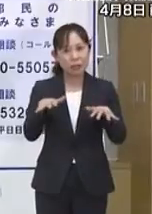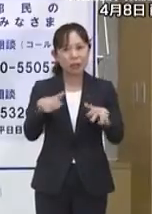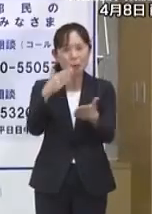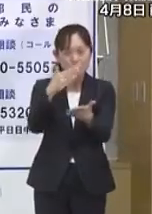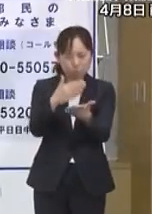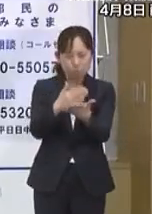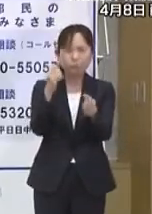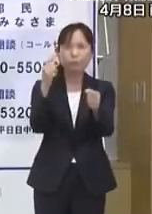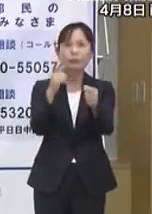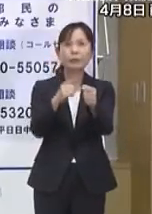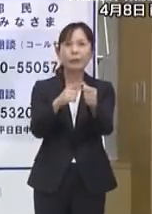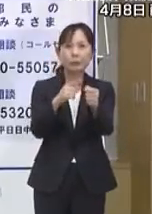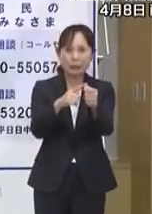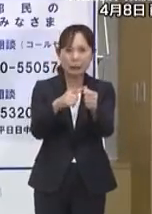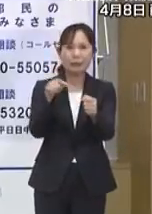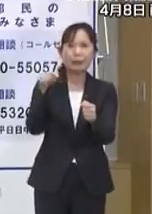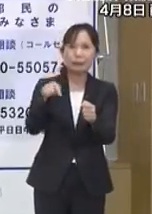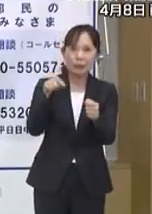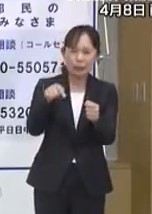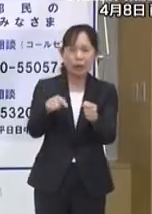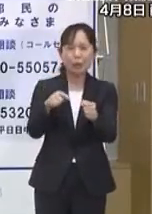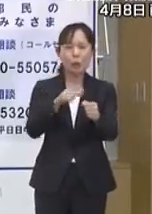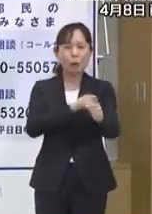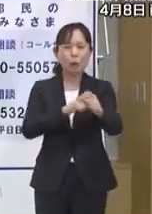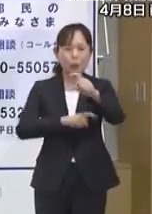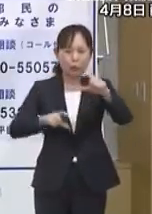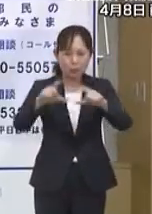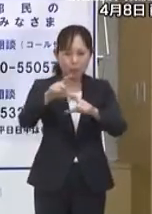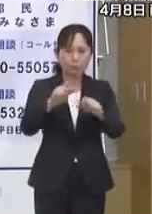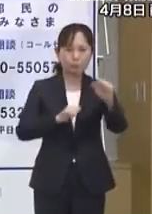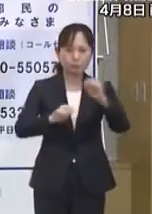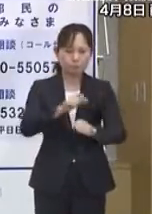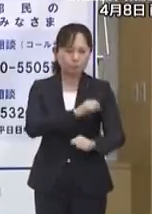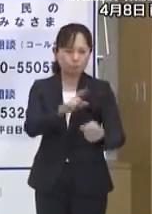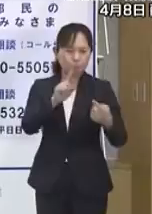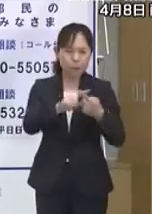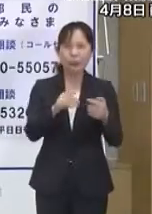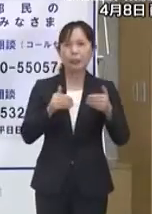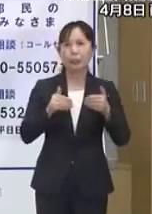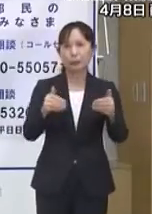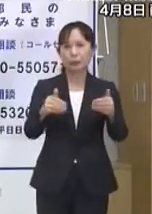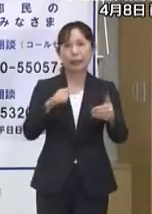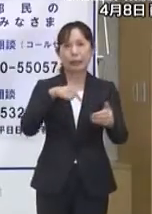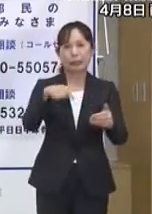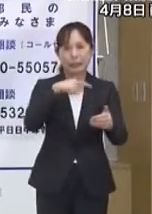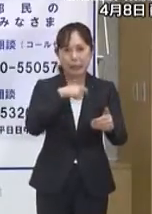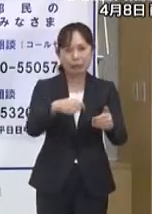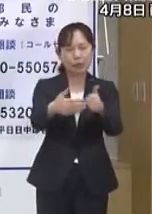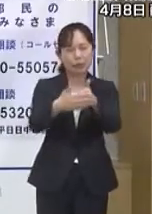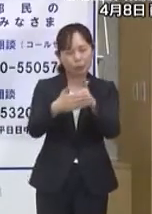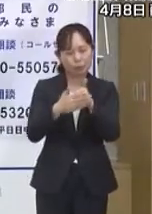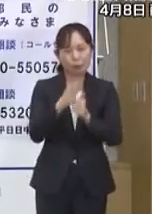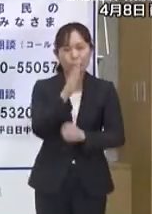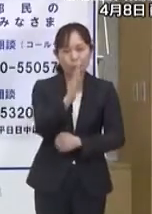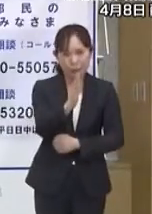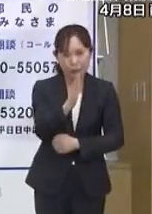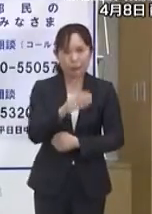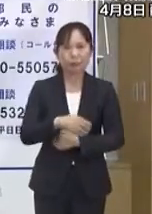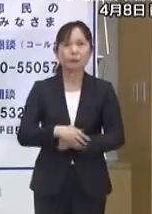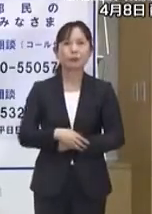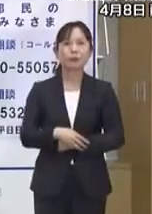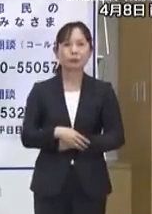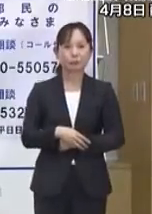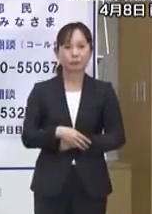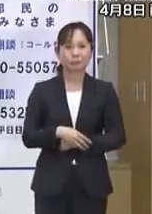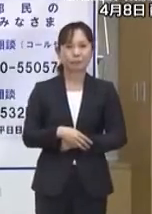今後も一生この取り組みを強化する必要がございますので更なるご協力をお願いしますそして